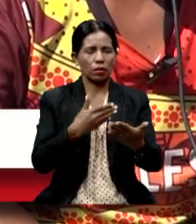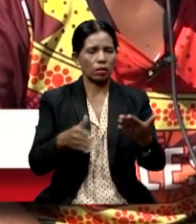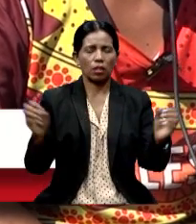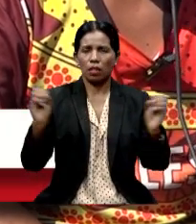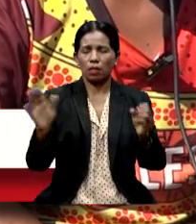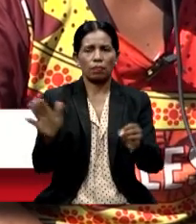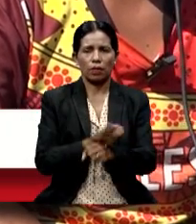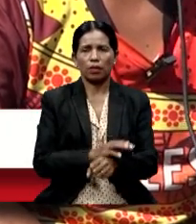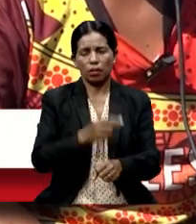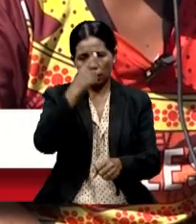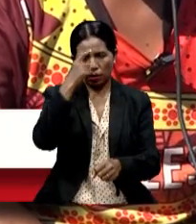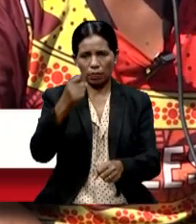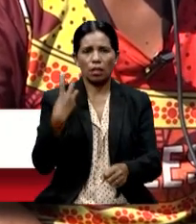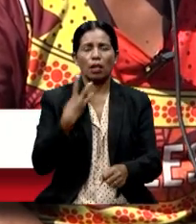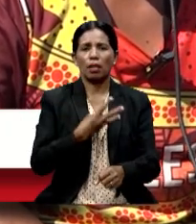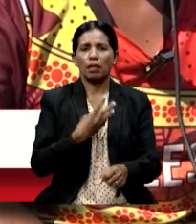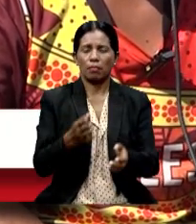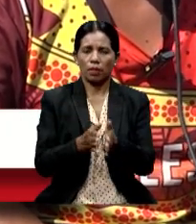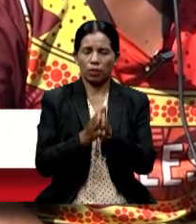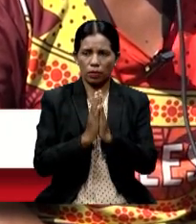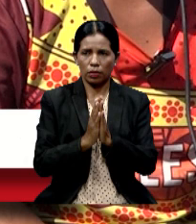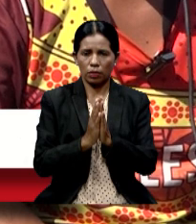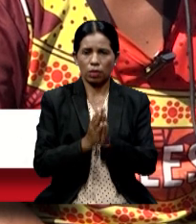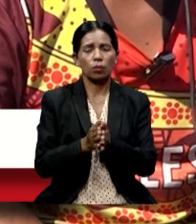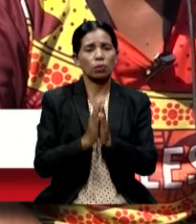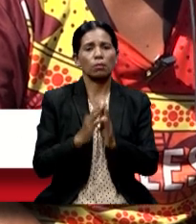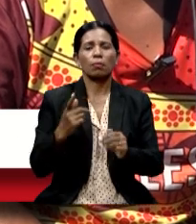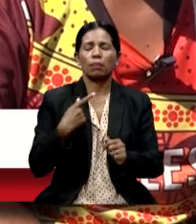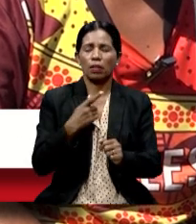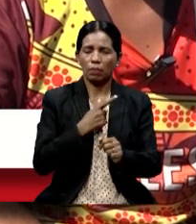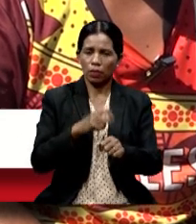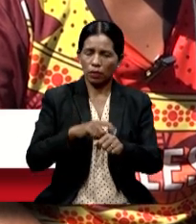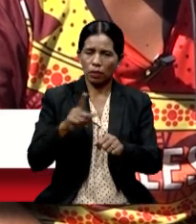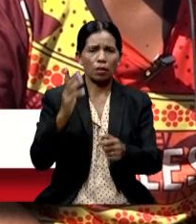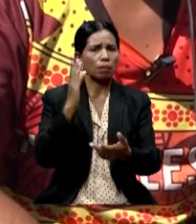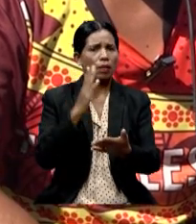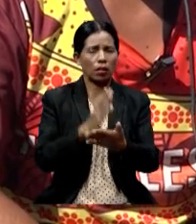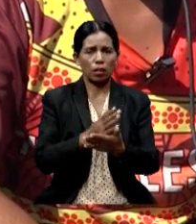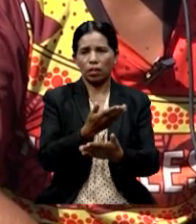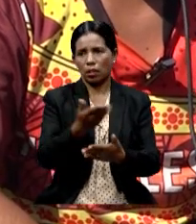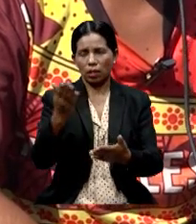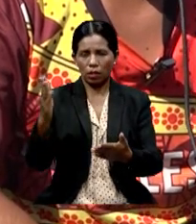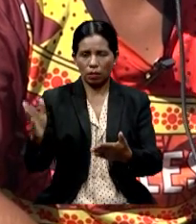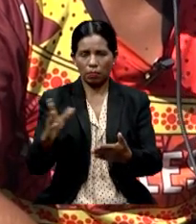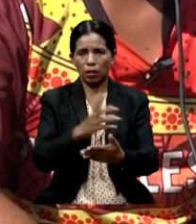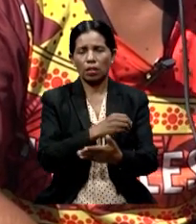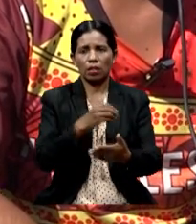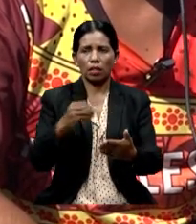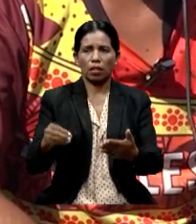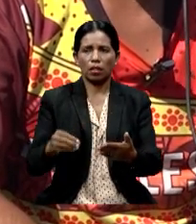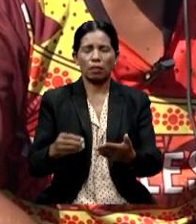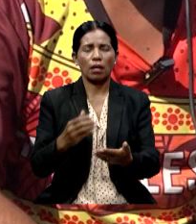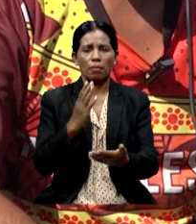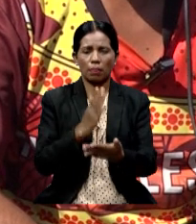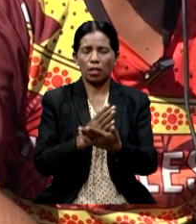completo. Tambane ma kami husu ba parlamento nacional para ona iminia tradisaun lelaune. Para